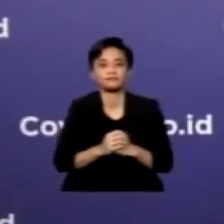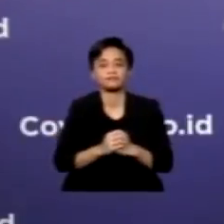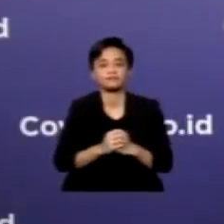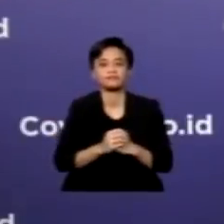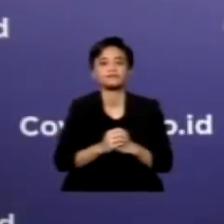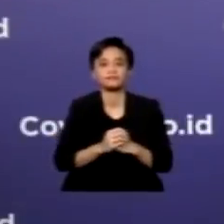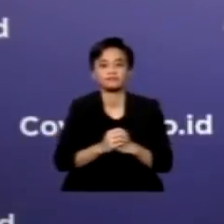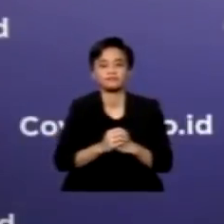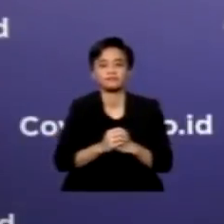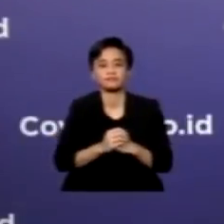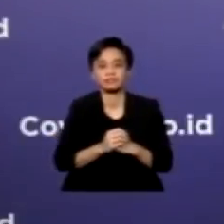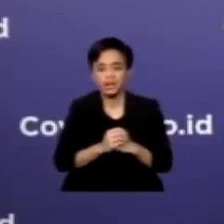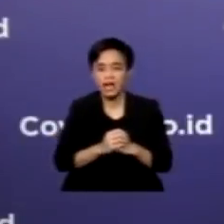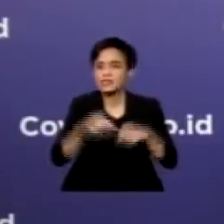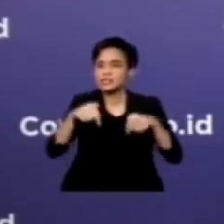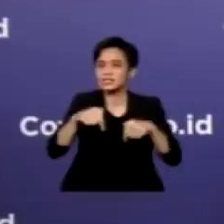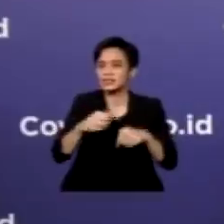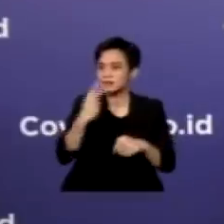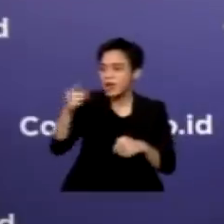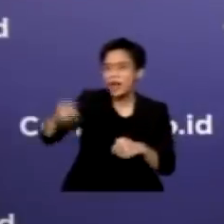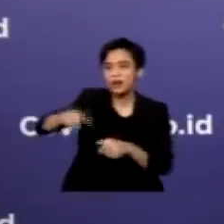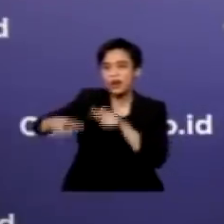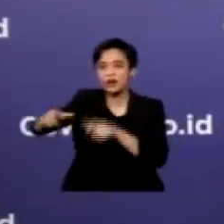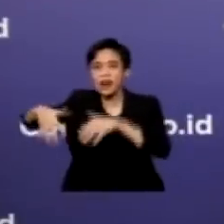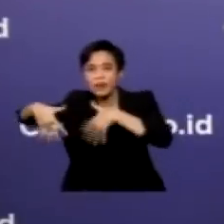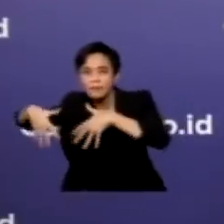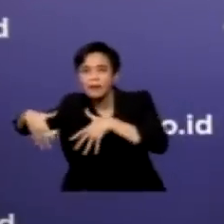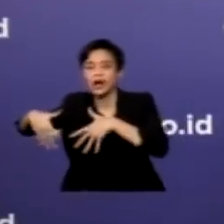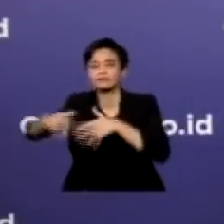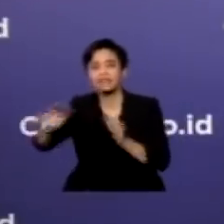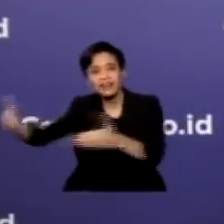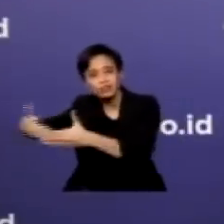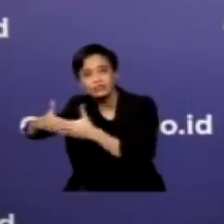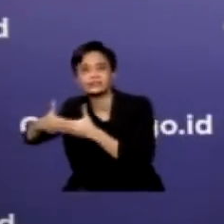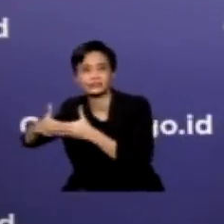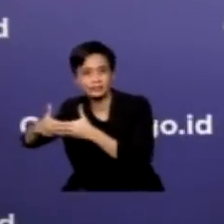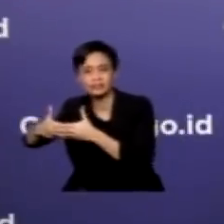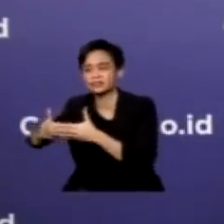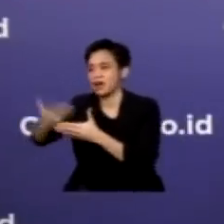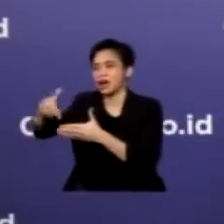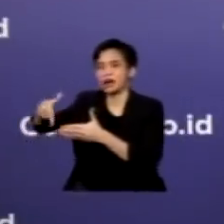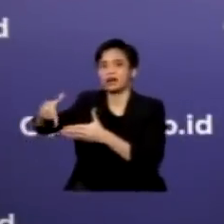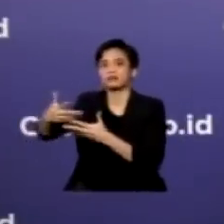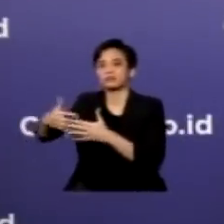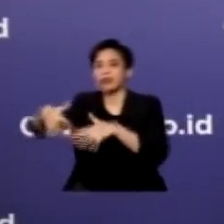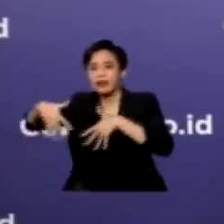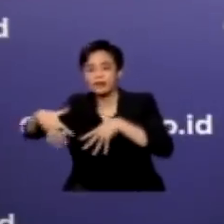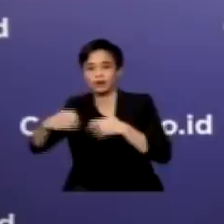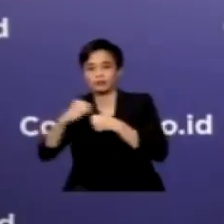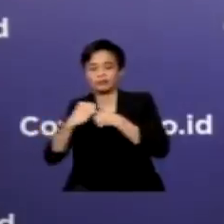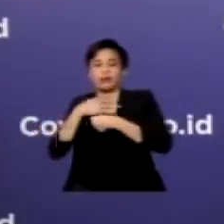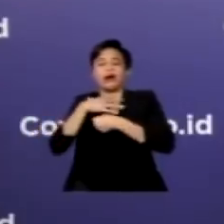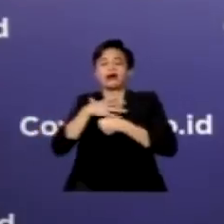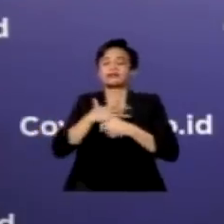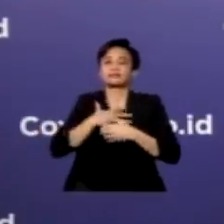kita melindungi orang-orang yang rentan terhadap penyakit ini yang dapat memberikan akibat buruk. Misalnya